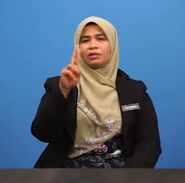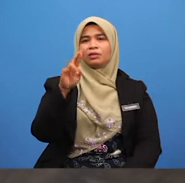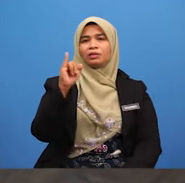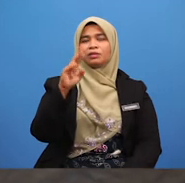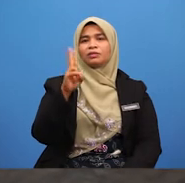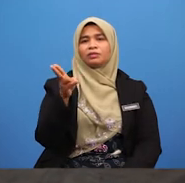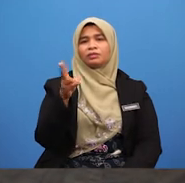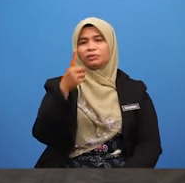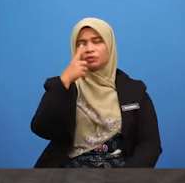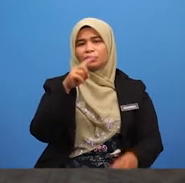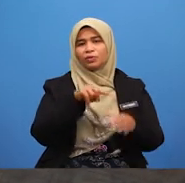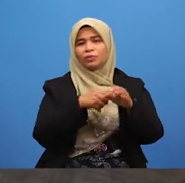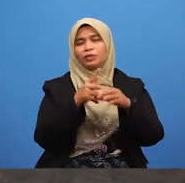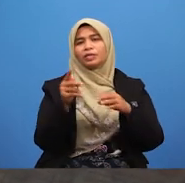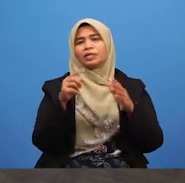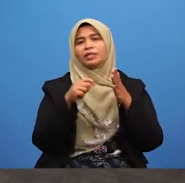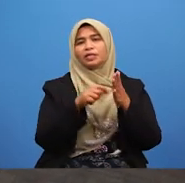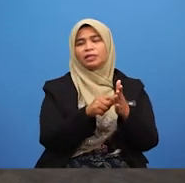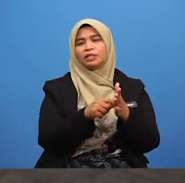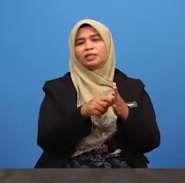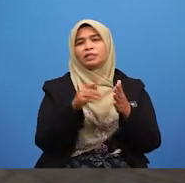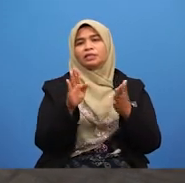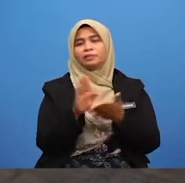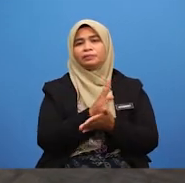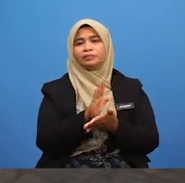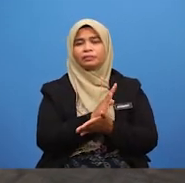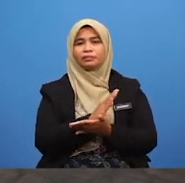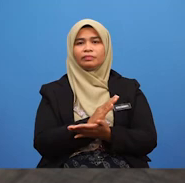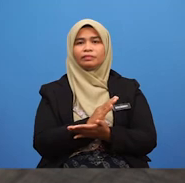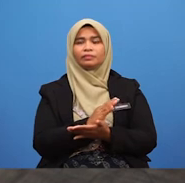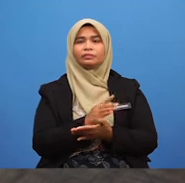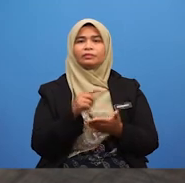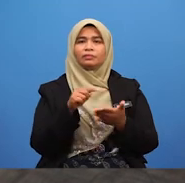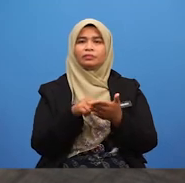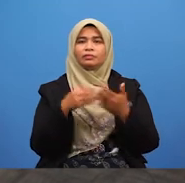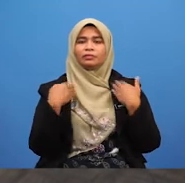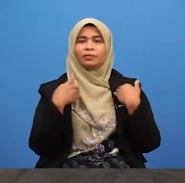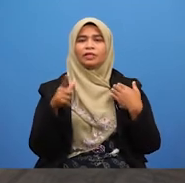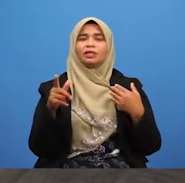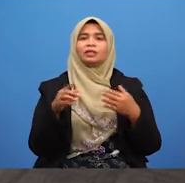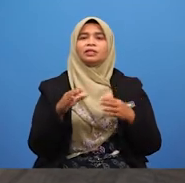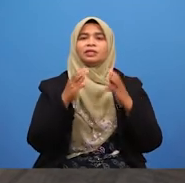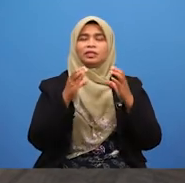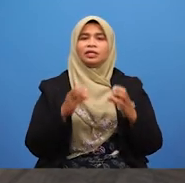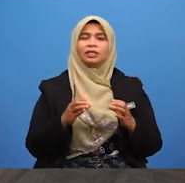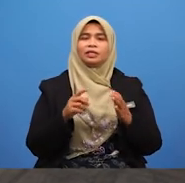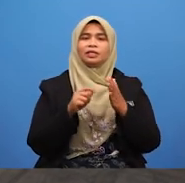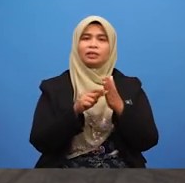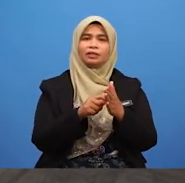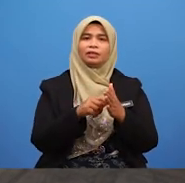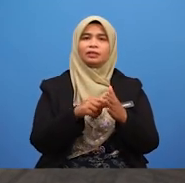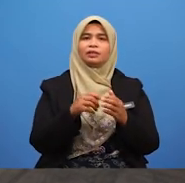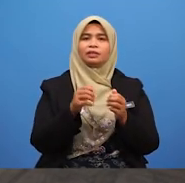dan mulakan menanda fabric. Kaedah ini adalah teknik yang menanda dengan